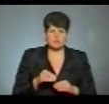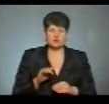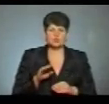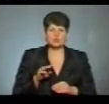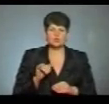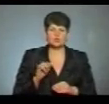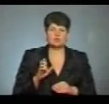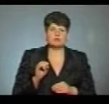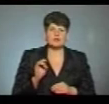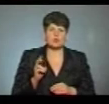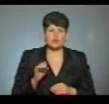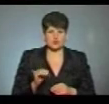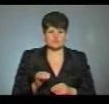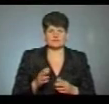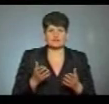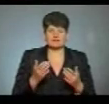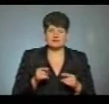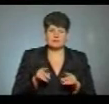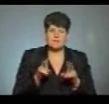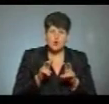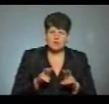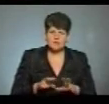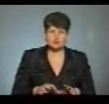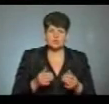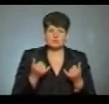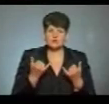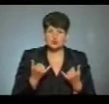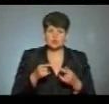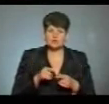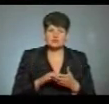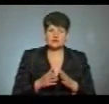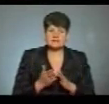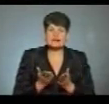туберкульозом. Давайте ми проаналізуємо сьогодні ту ситуацію, яка є